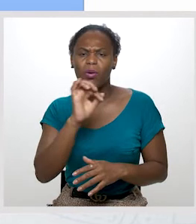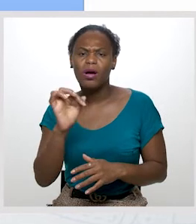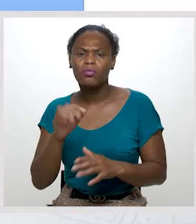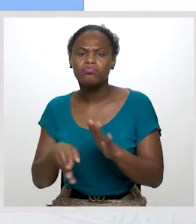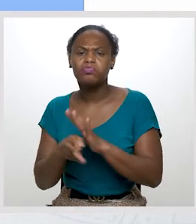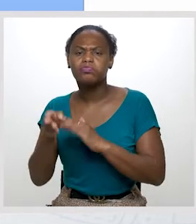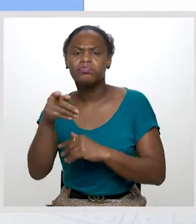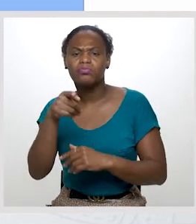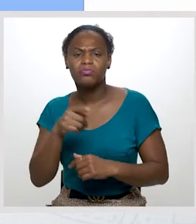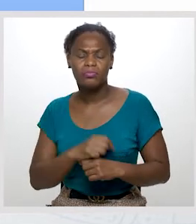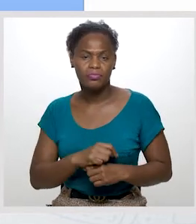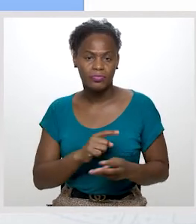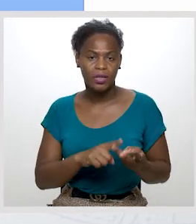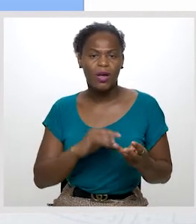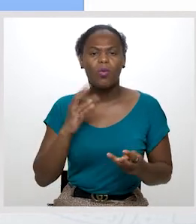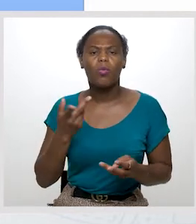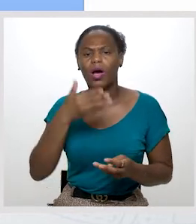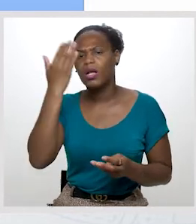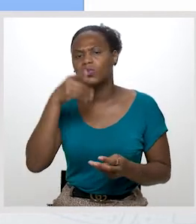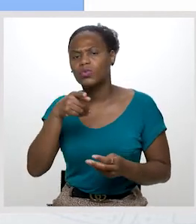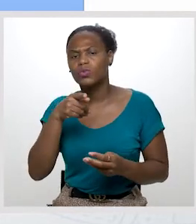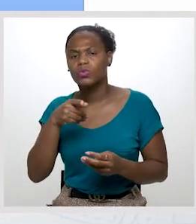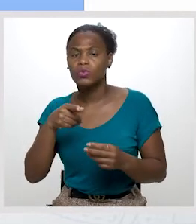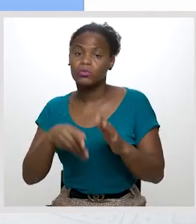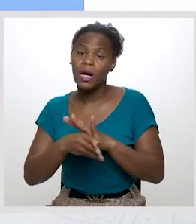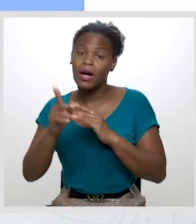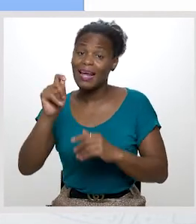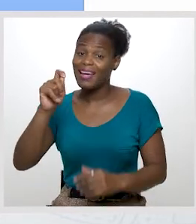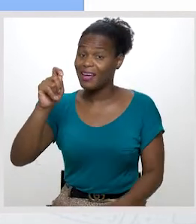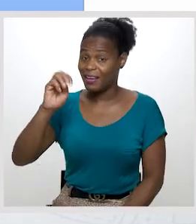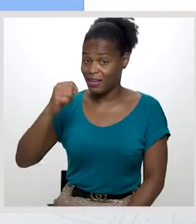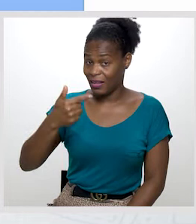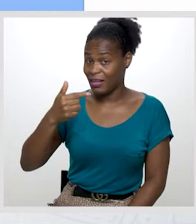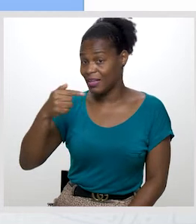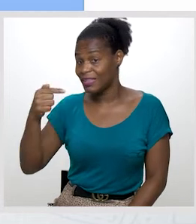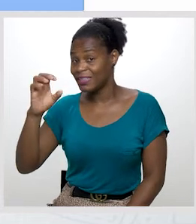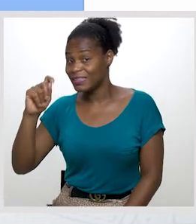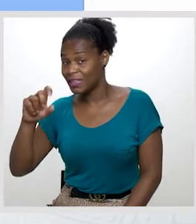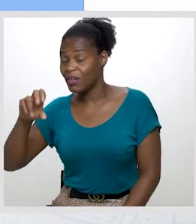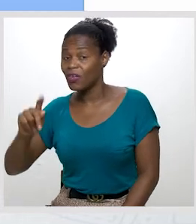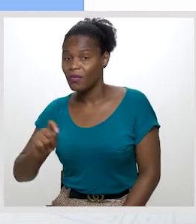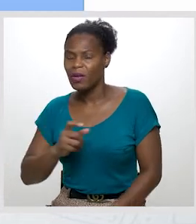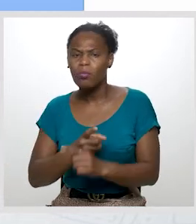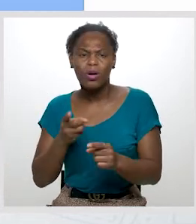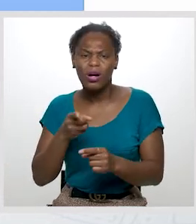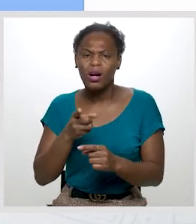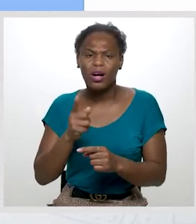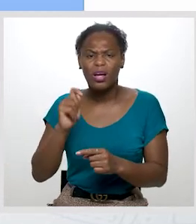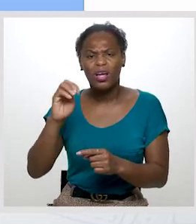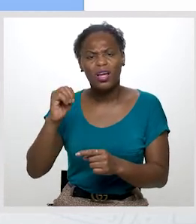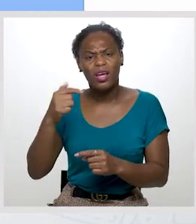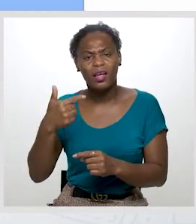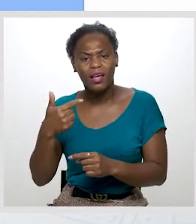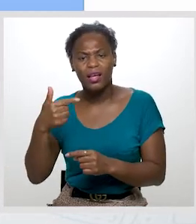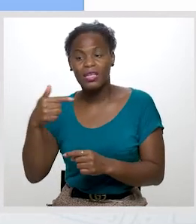exemple, comment est-ce que tu pars? Combien de jours est-ce que tu pars? Pourquoi est-ce que tu ne viens